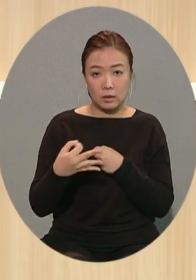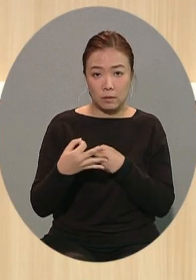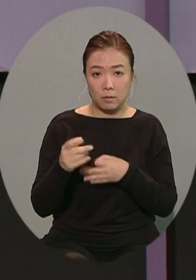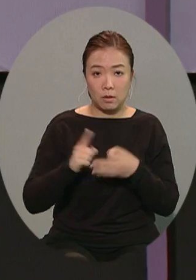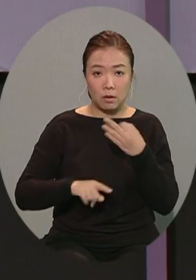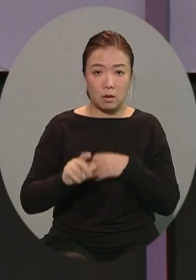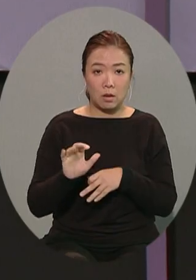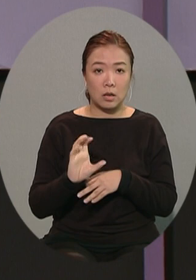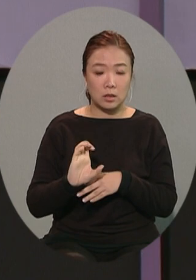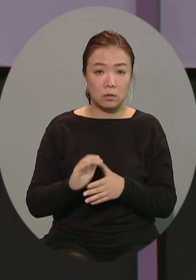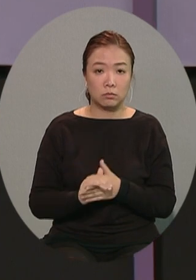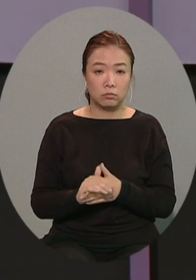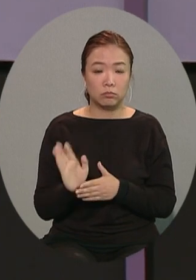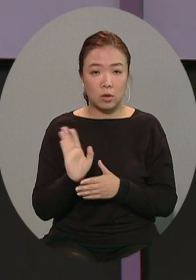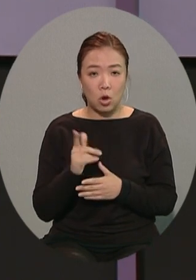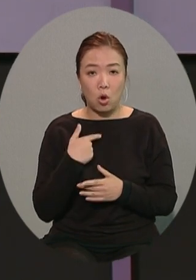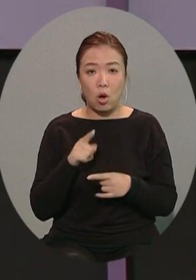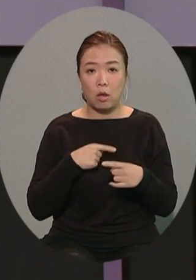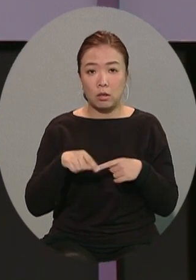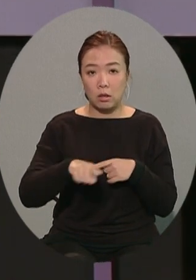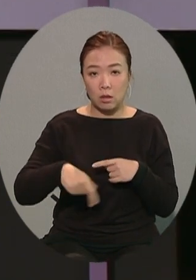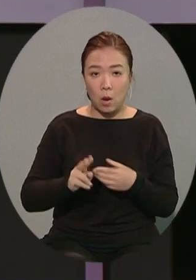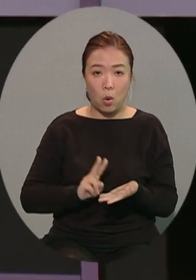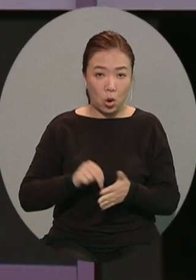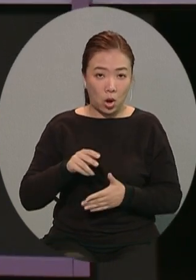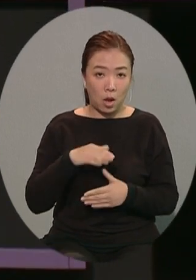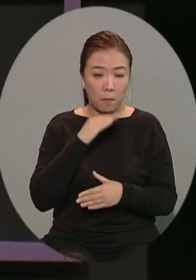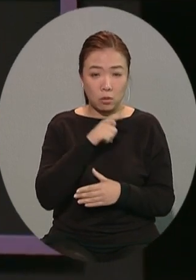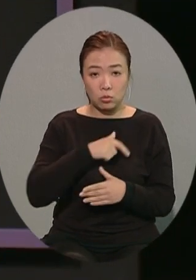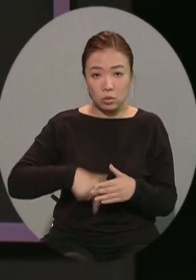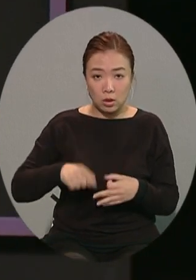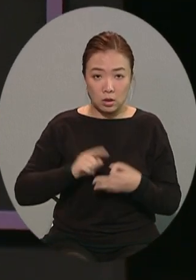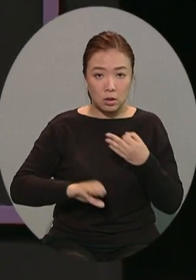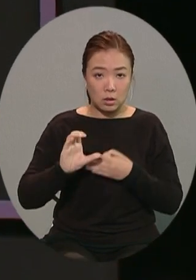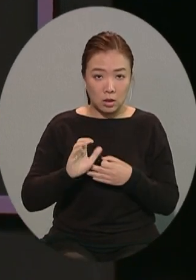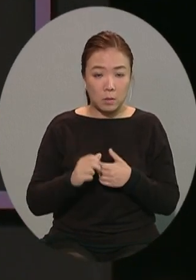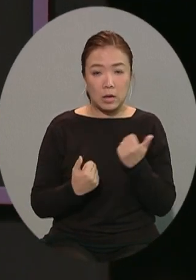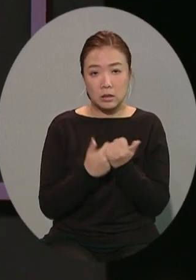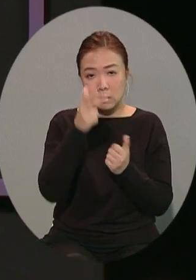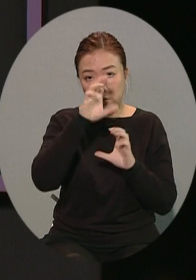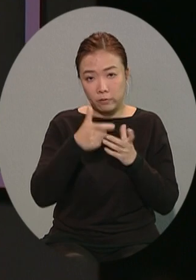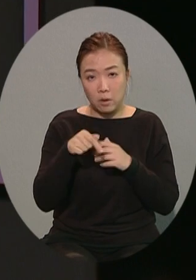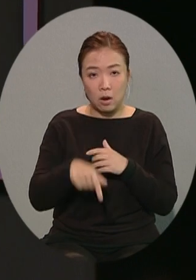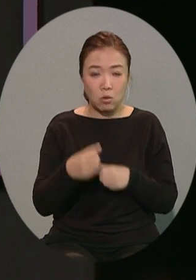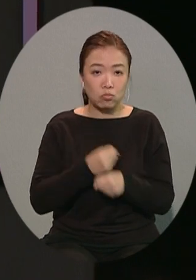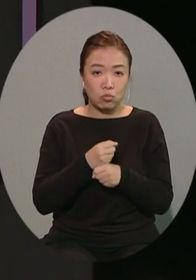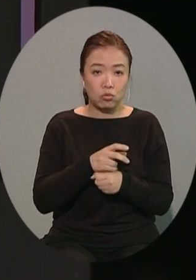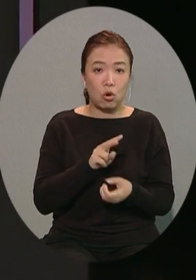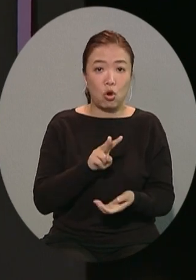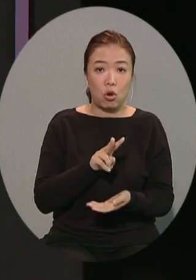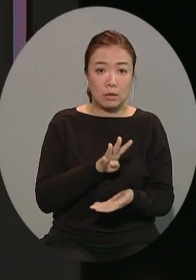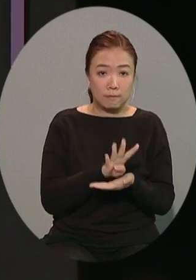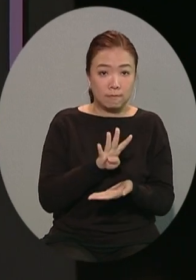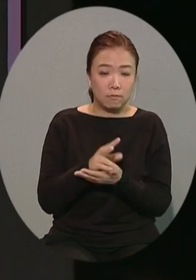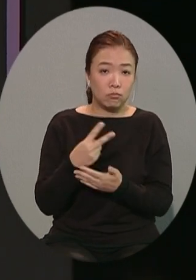成。 大家好，我是大围选的独立候选人三号周家成。建制派在这一区做了两届，居民已